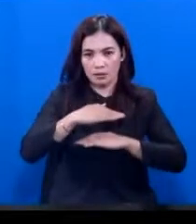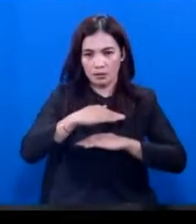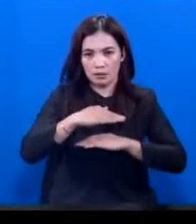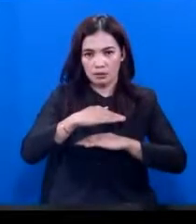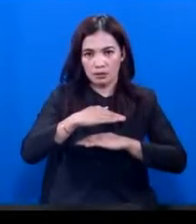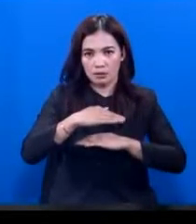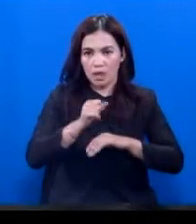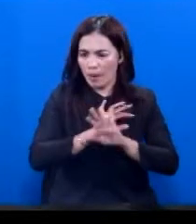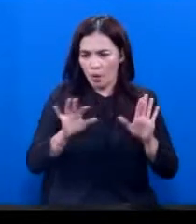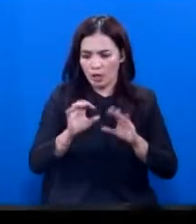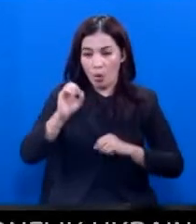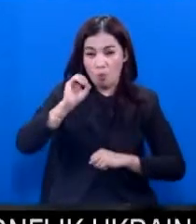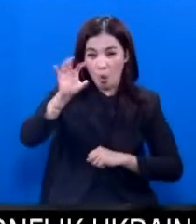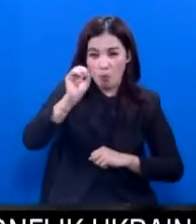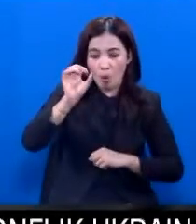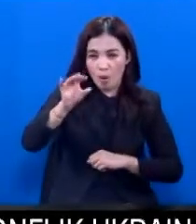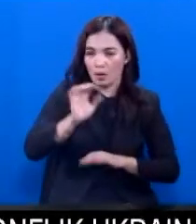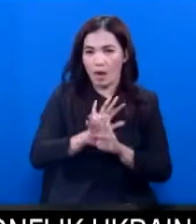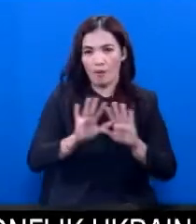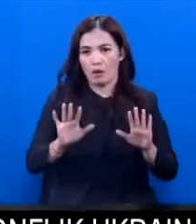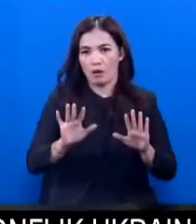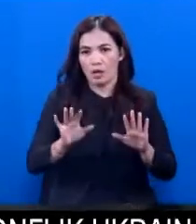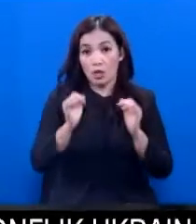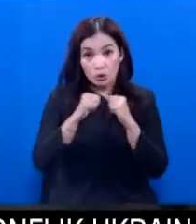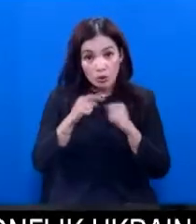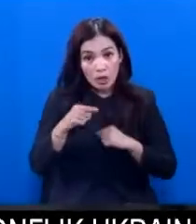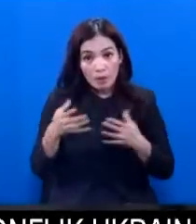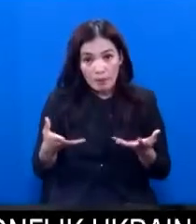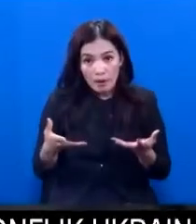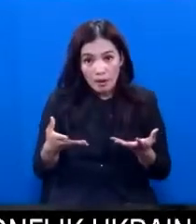Enggak boleh terlalu keras gitu. Jadi setuju atau enggak setuju? Ya, setuju aja.